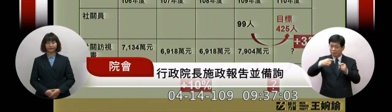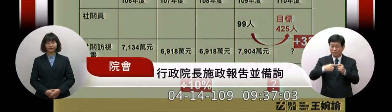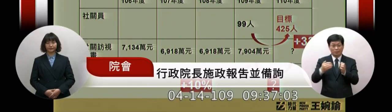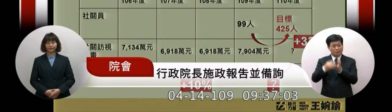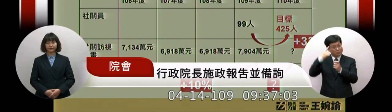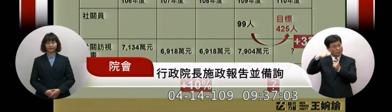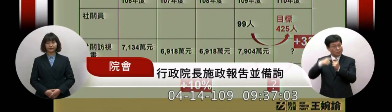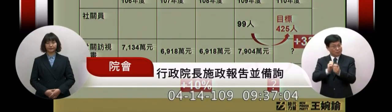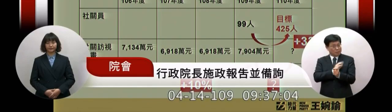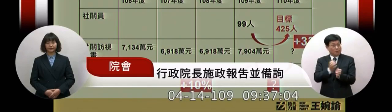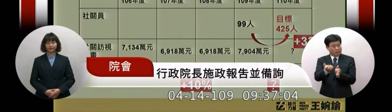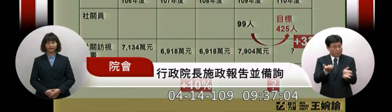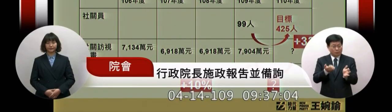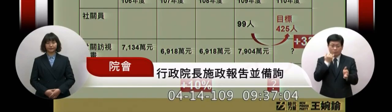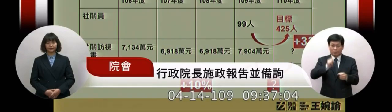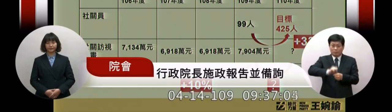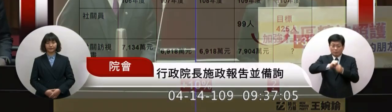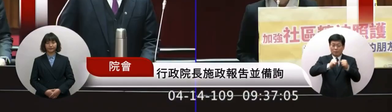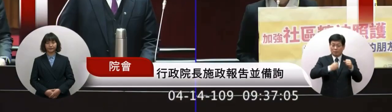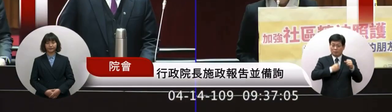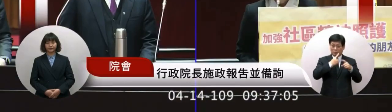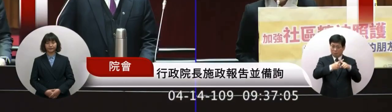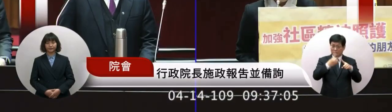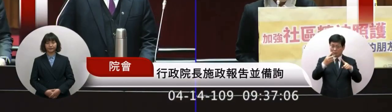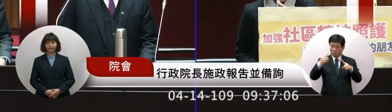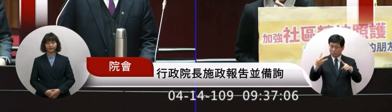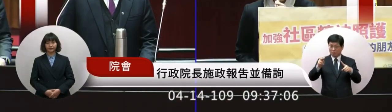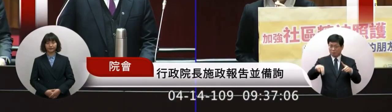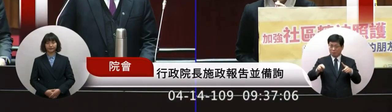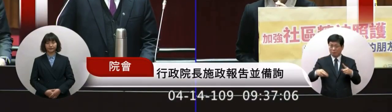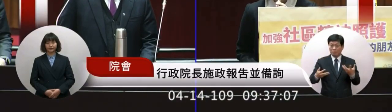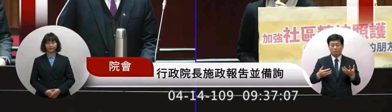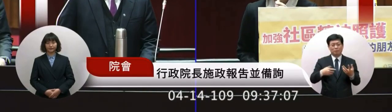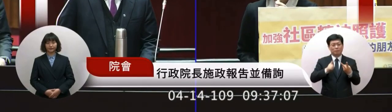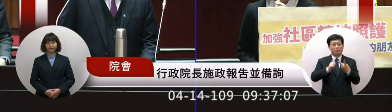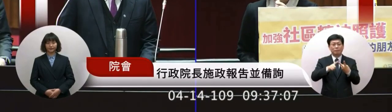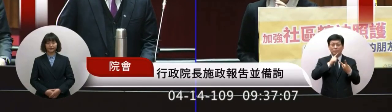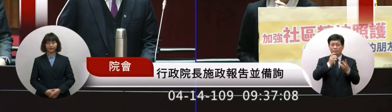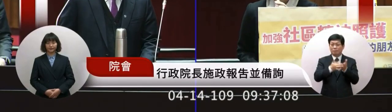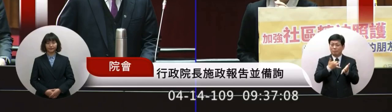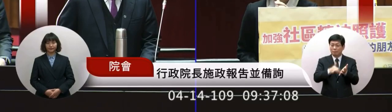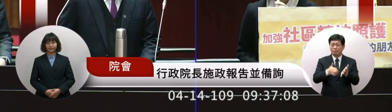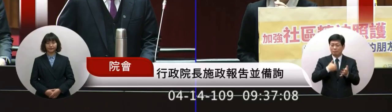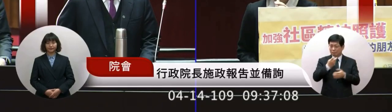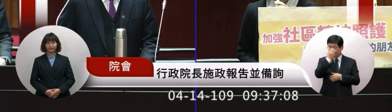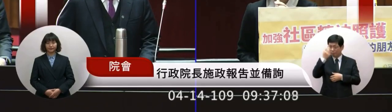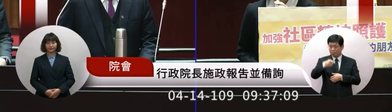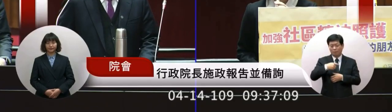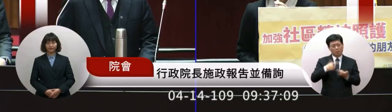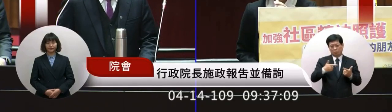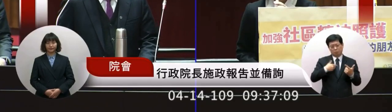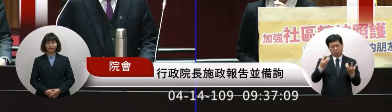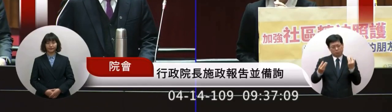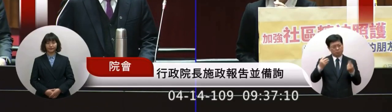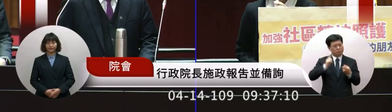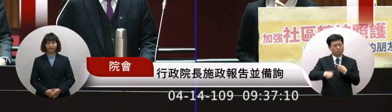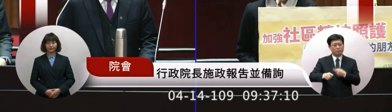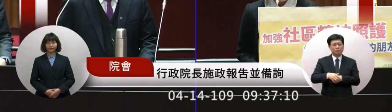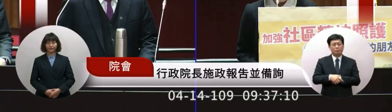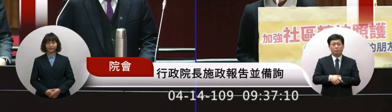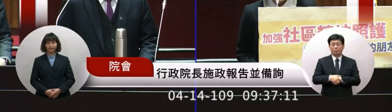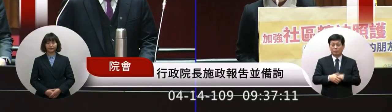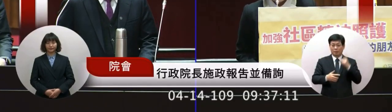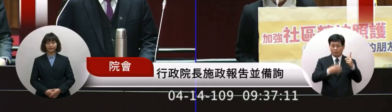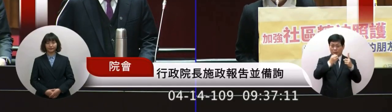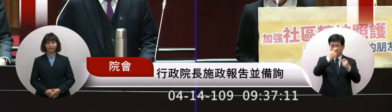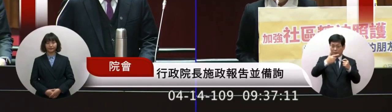结束以前，我们希望能够增加3.3倍的人力。那另外一个部分就是说，在经费的部分，我们可以看得到它其实并没有对比的投入。我